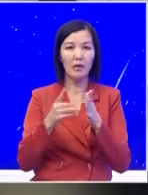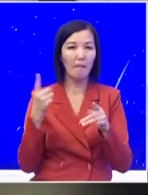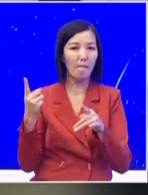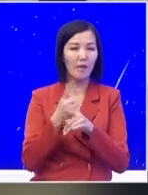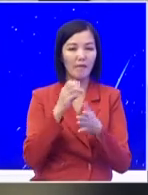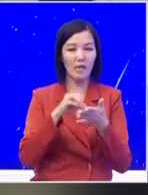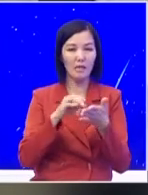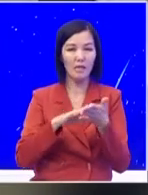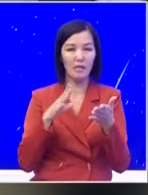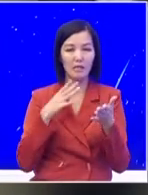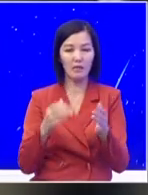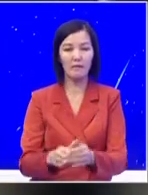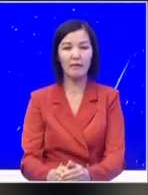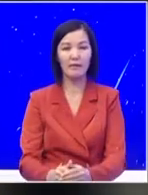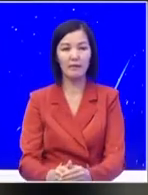зарегистрирован впервые.